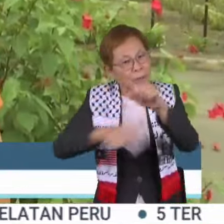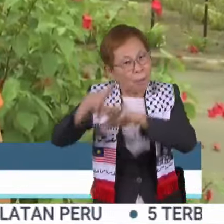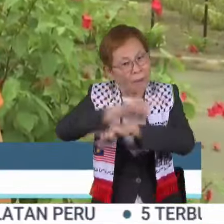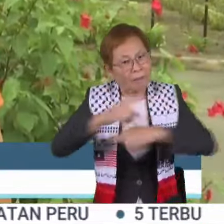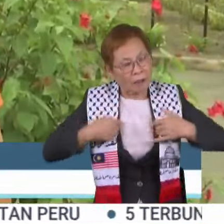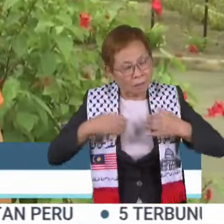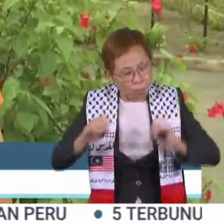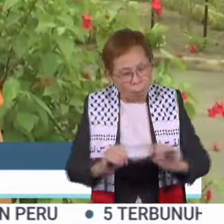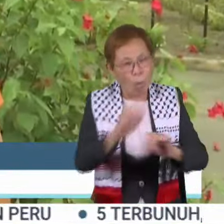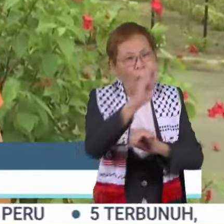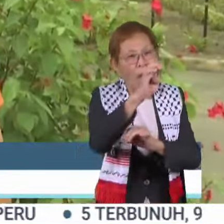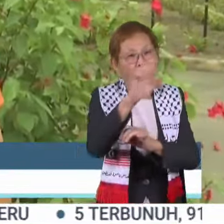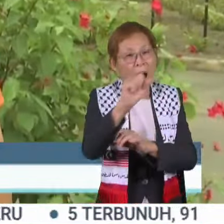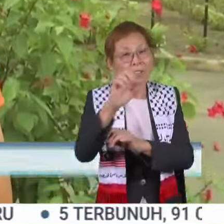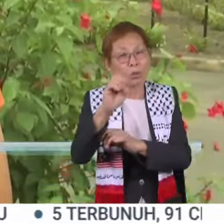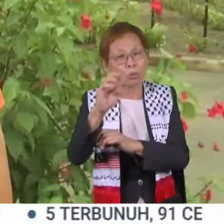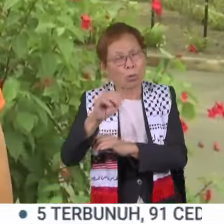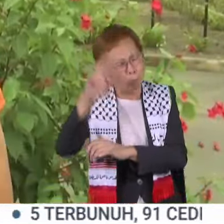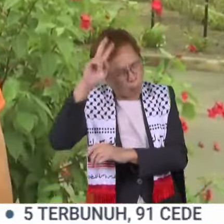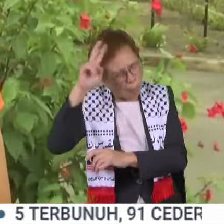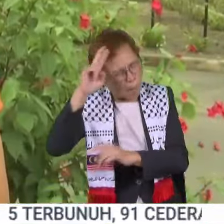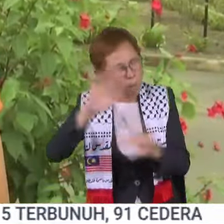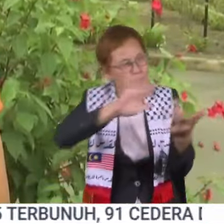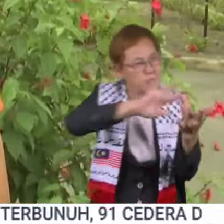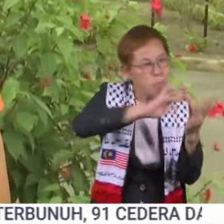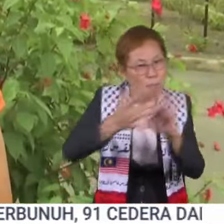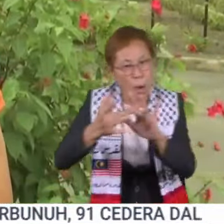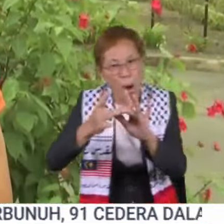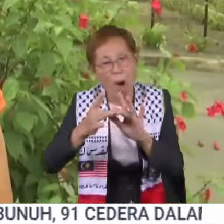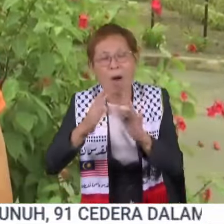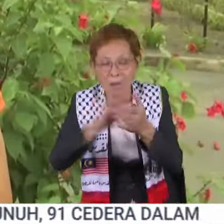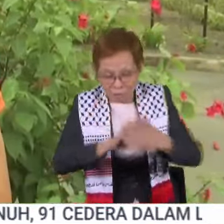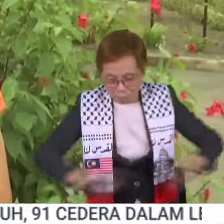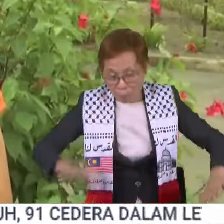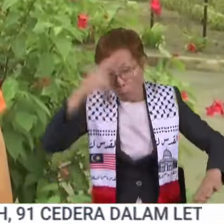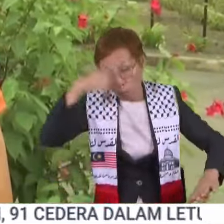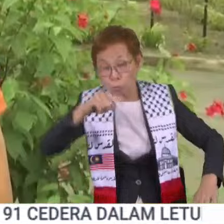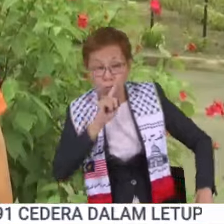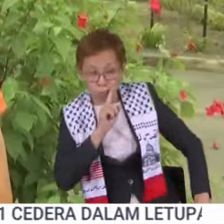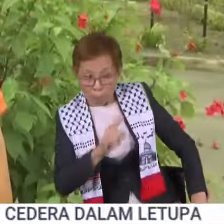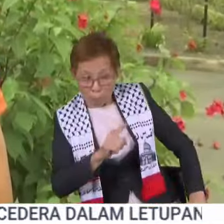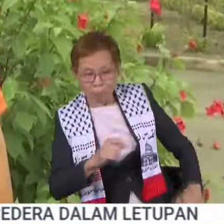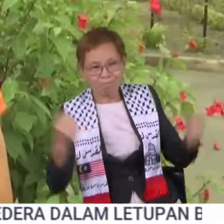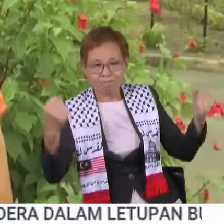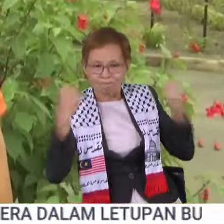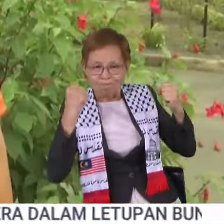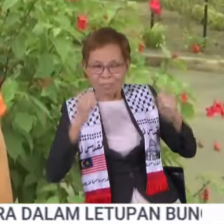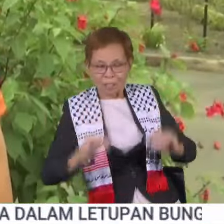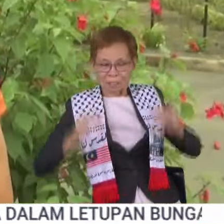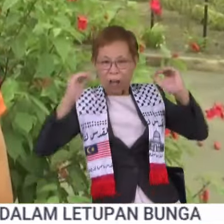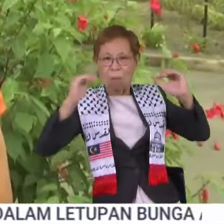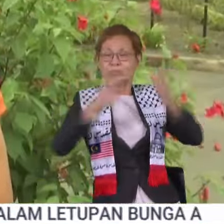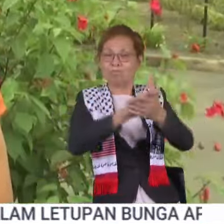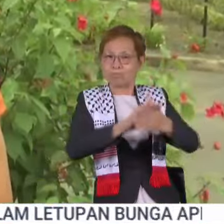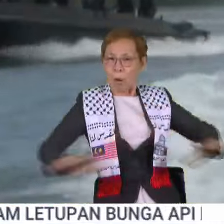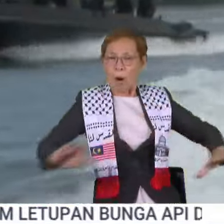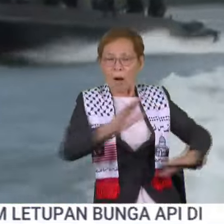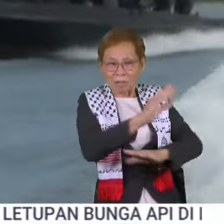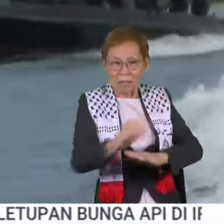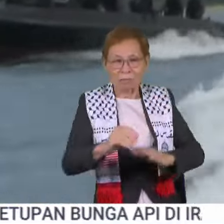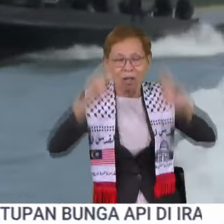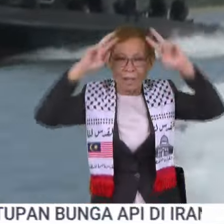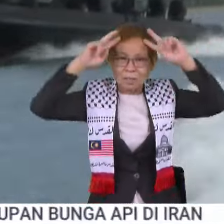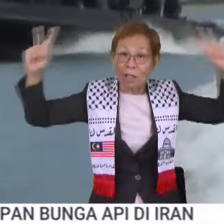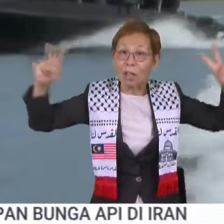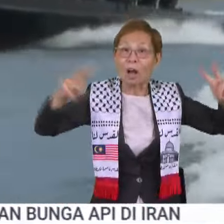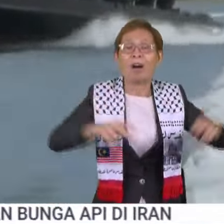operasi", ESKOM kerap mengkoordinasi operasi keselamatan bagi memastikan kestabilan tahap keselamatan dan